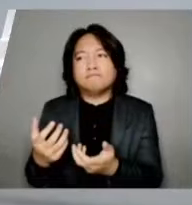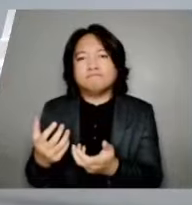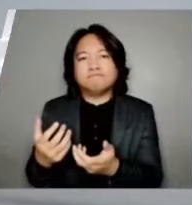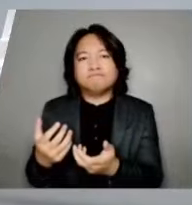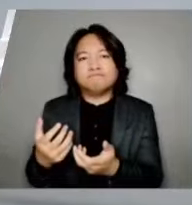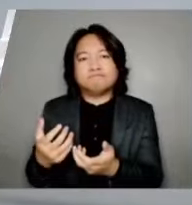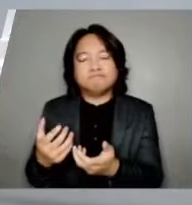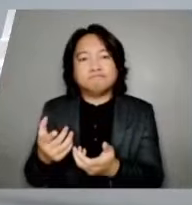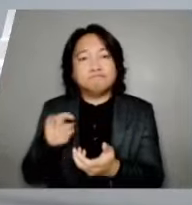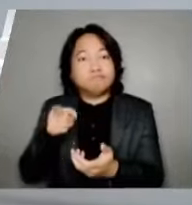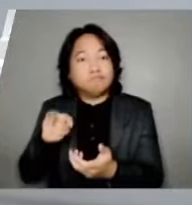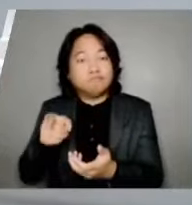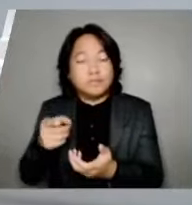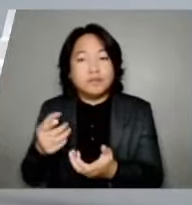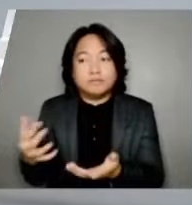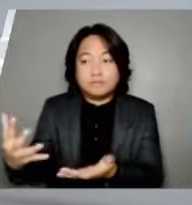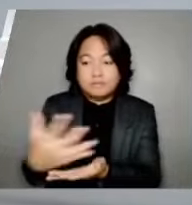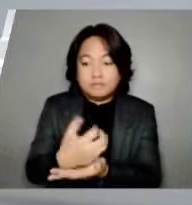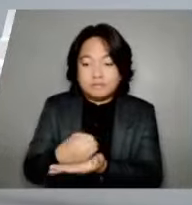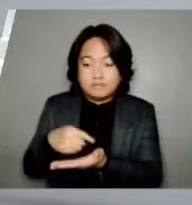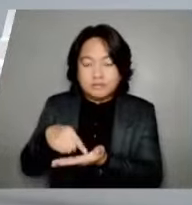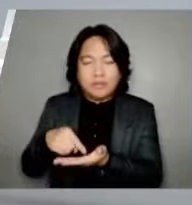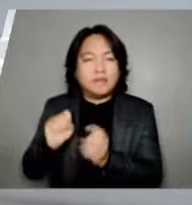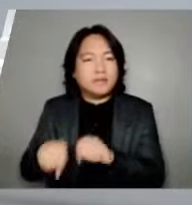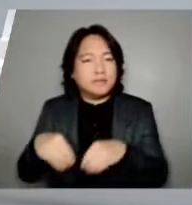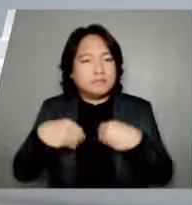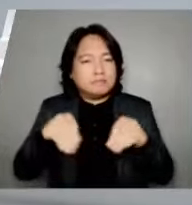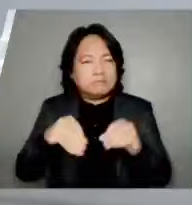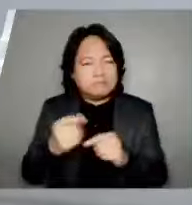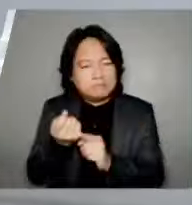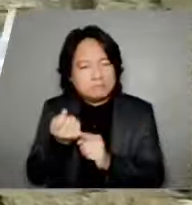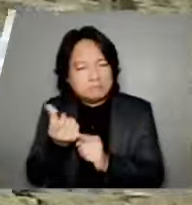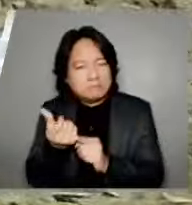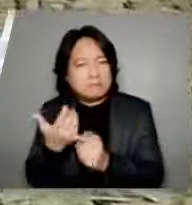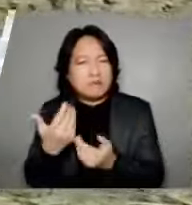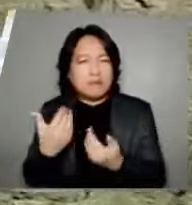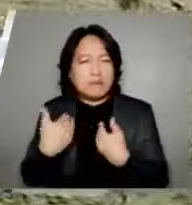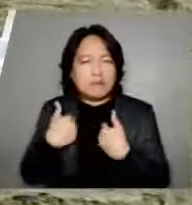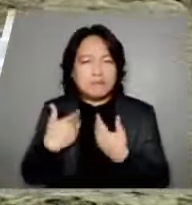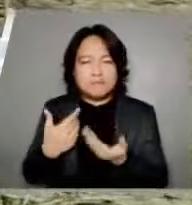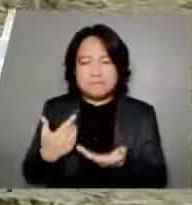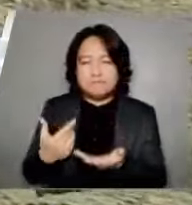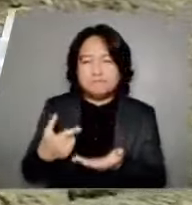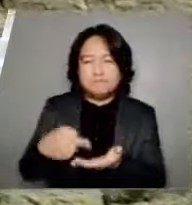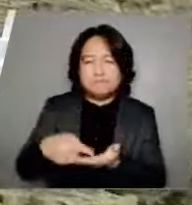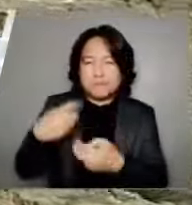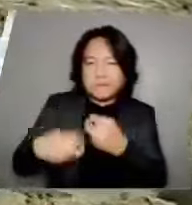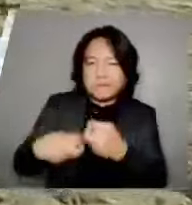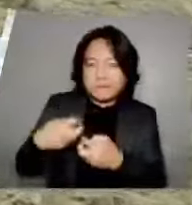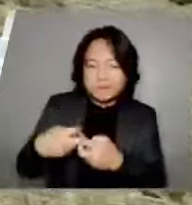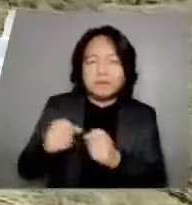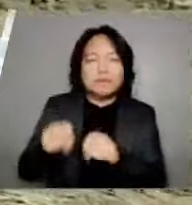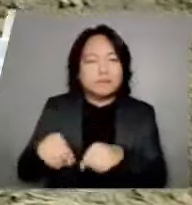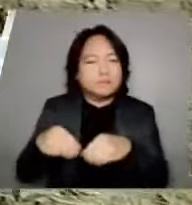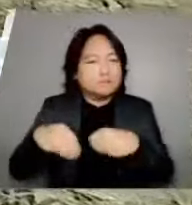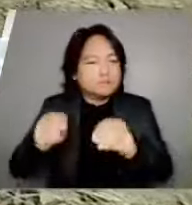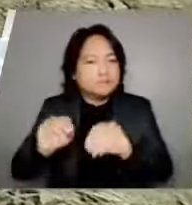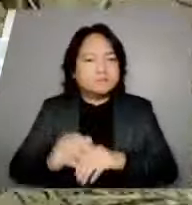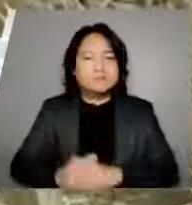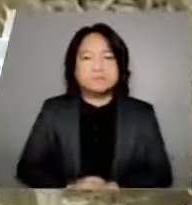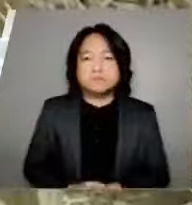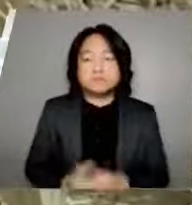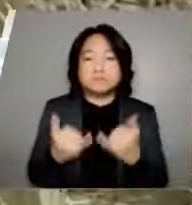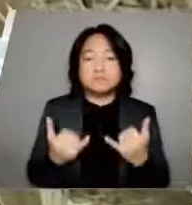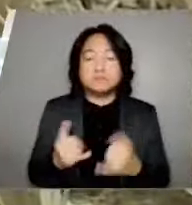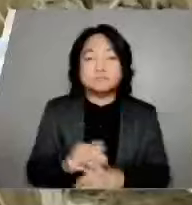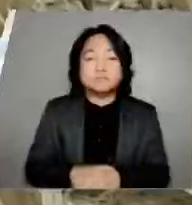produce kahit sinabi pong damaged na po, let's say, yung particular area. Sa ngayon, umabot na raw sa 1.155 billion pesos